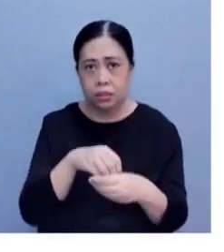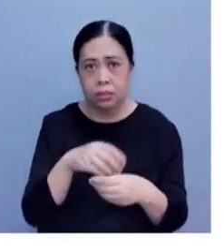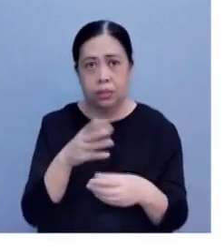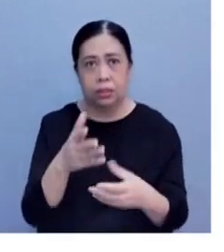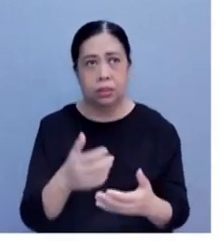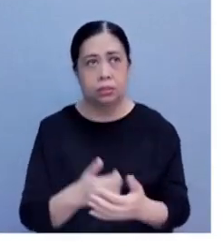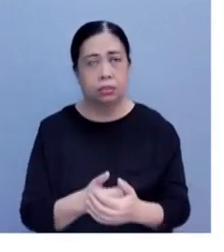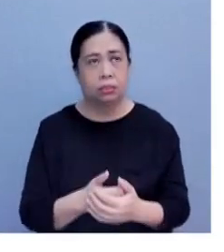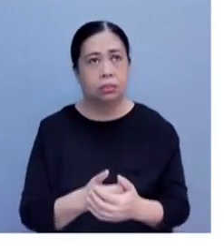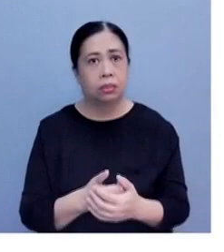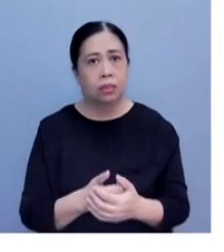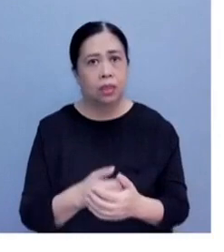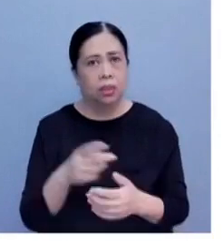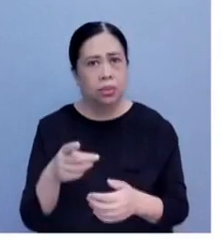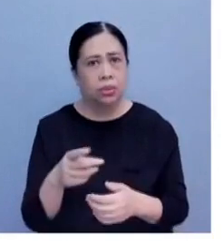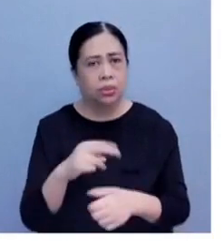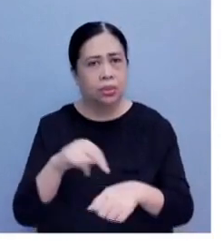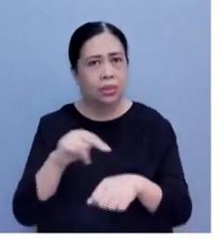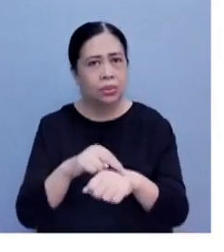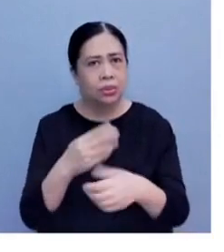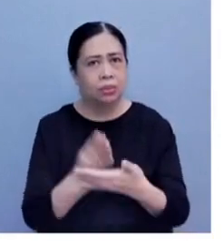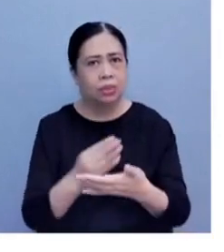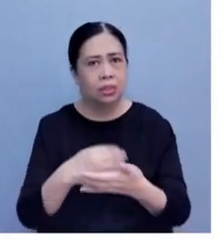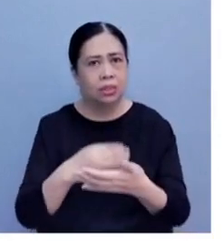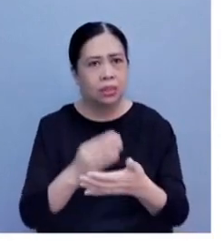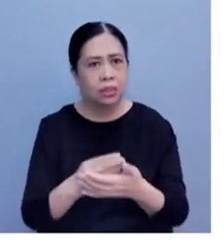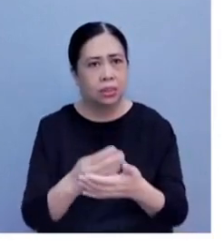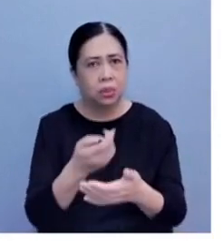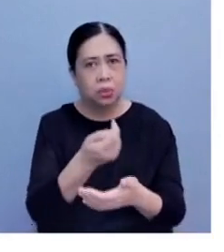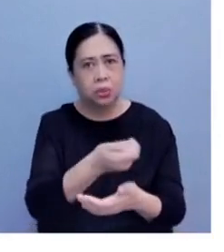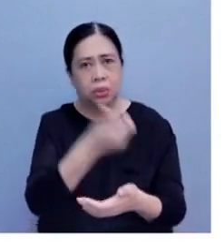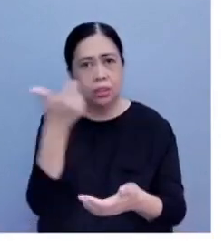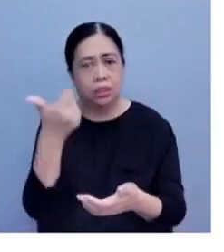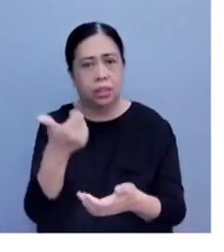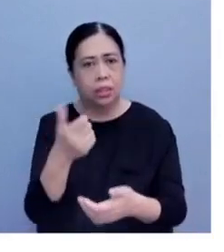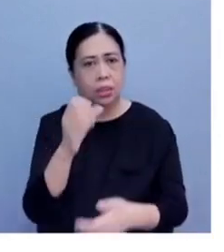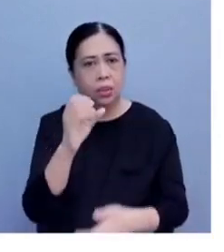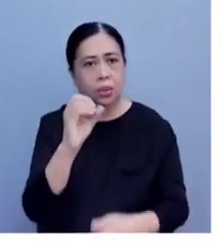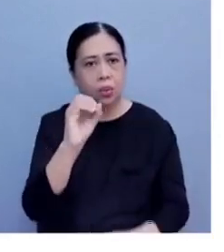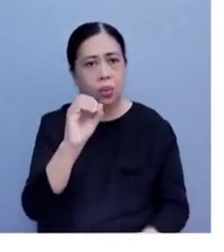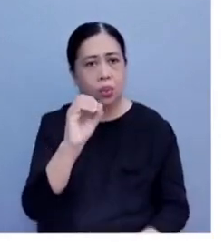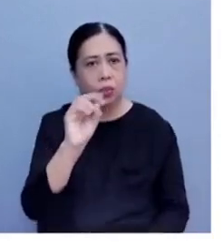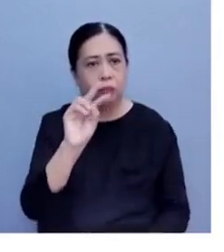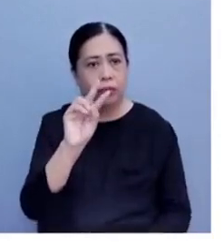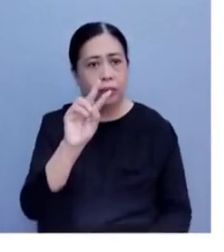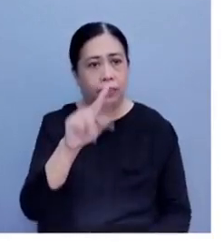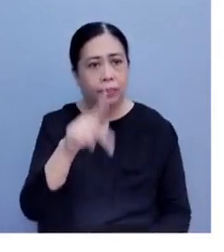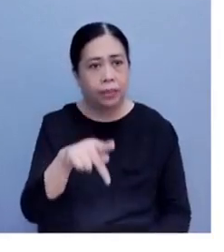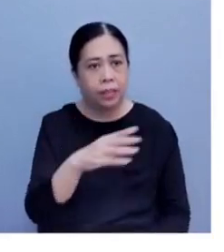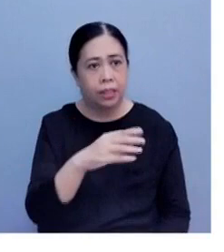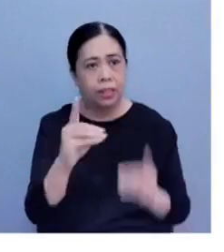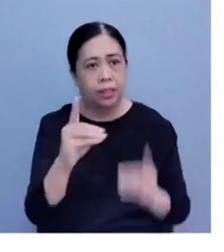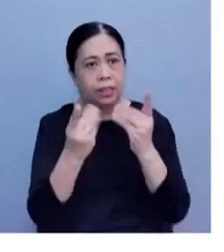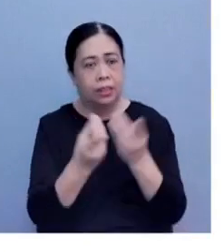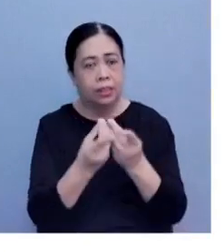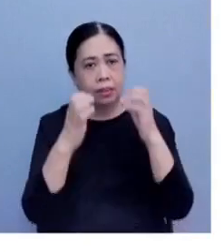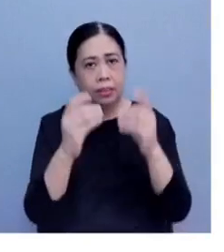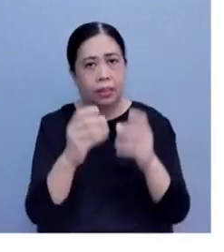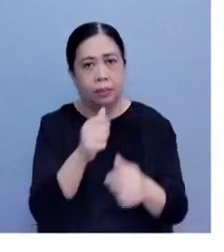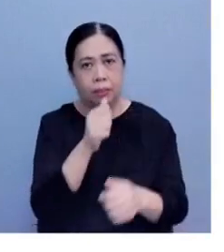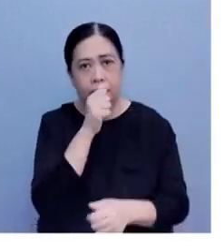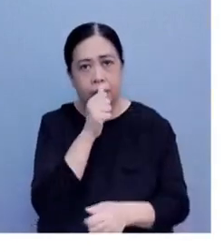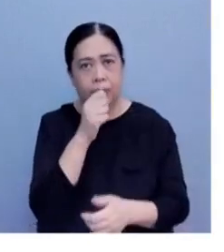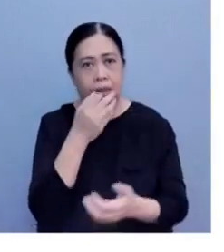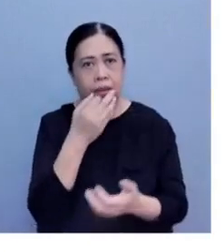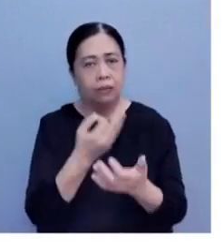version ng national budget, yung pagtanggal na OVP and confidential funds, that is a step in the